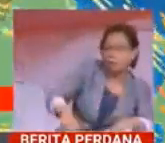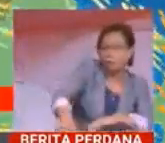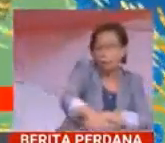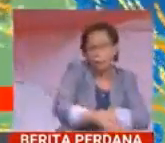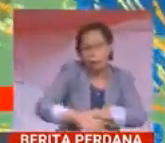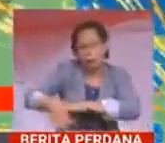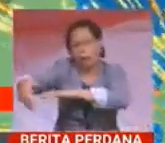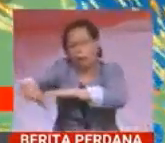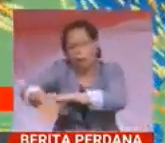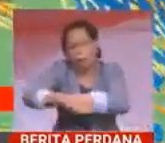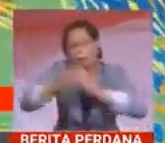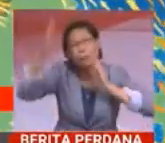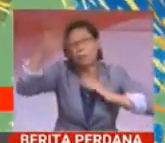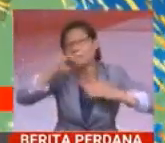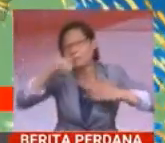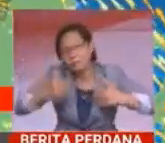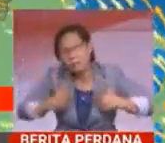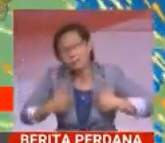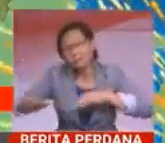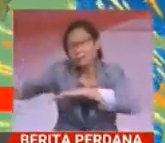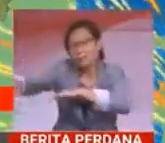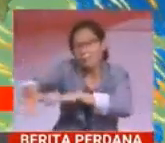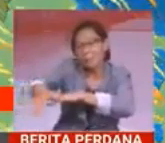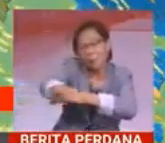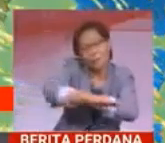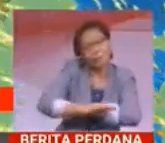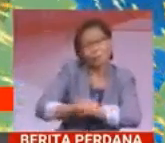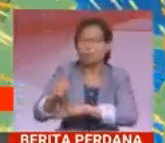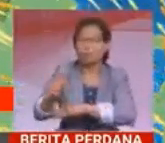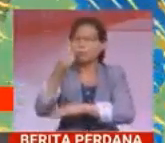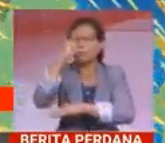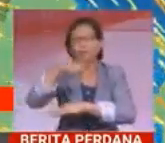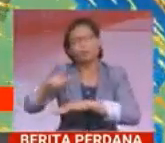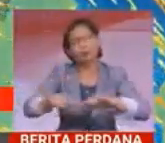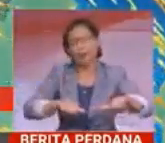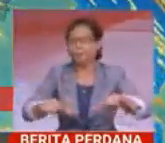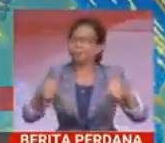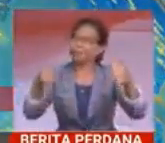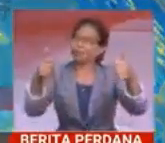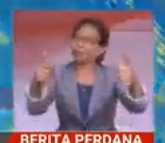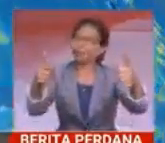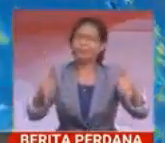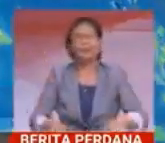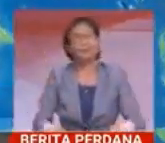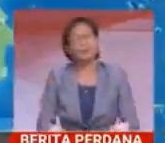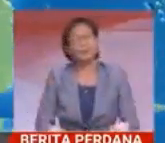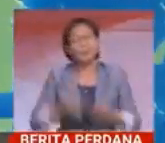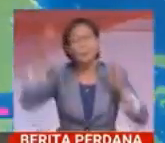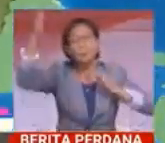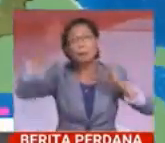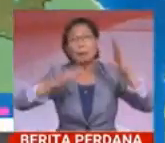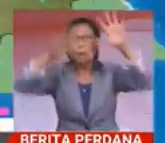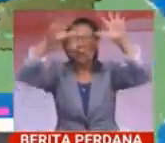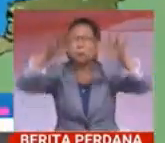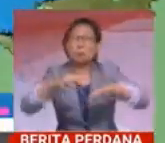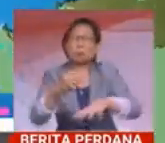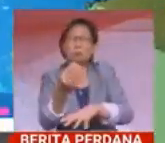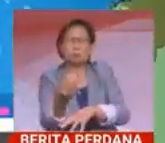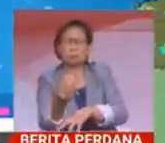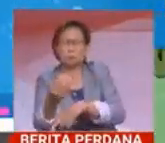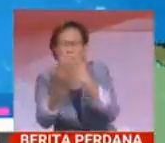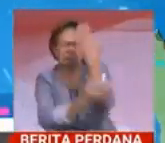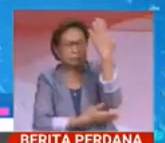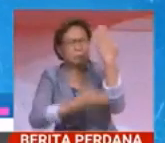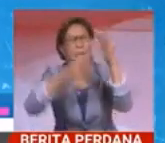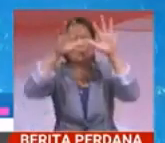oleh negara dan keadaan apa iran adalah stabil untuk sebarang aktivitet negara kita kini menerima kelembabannya agak kurang